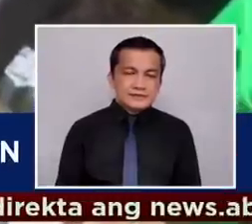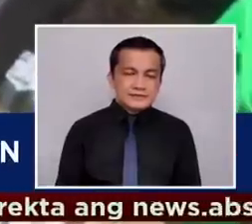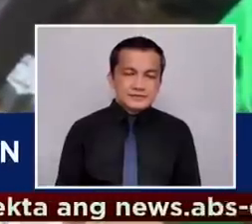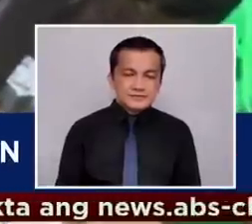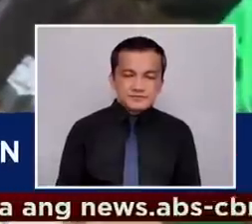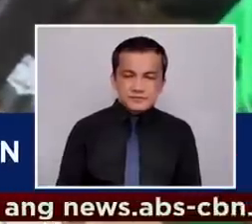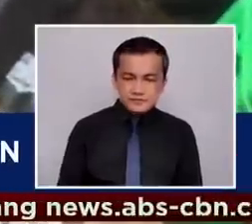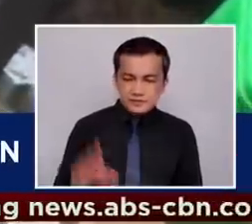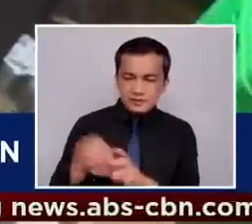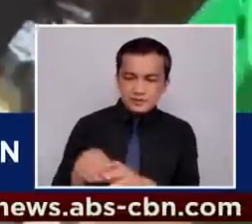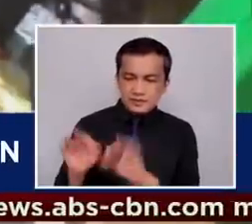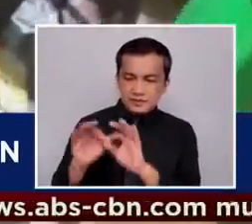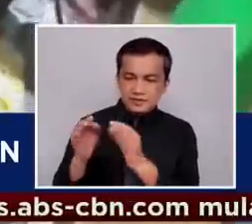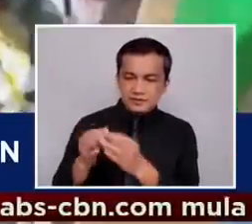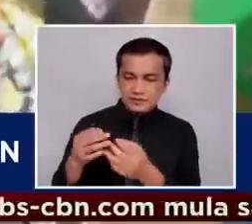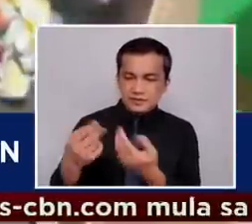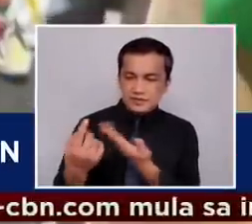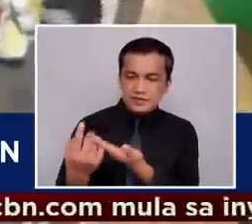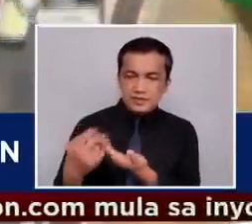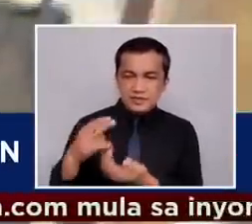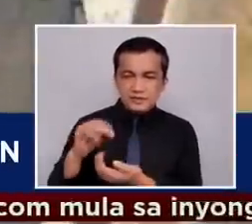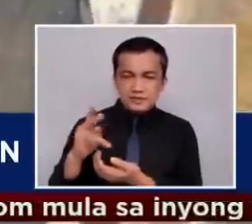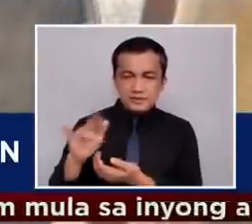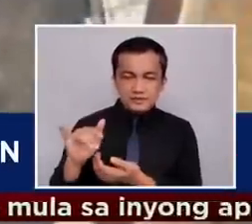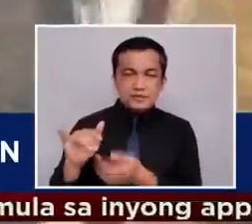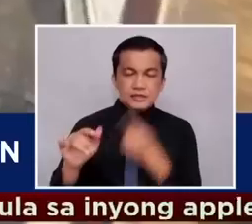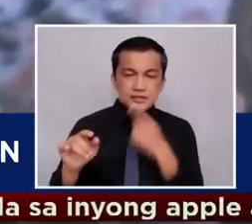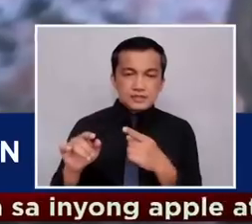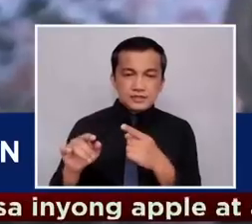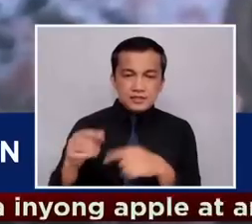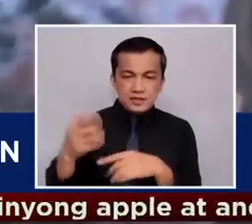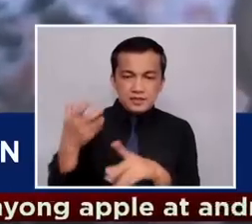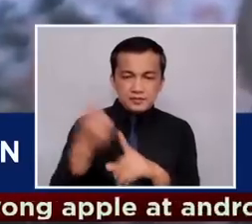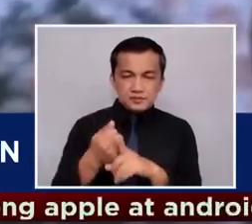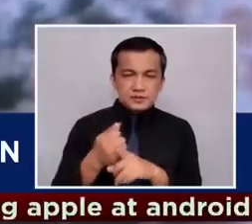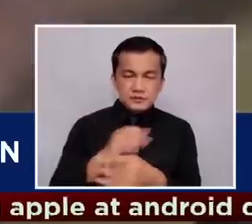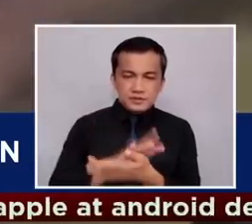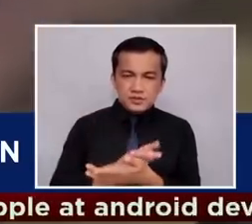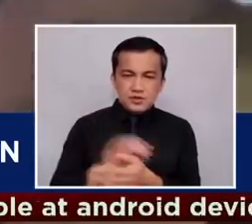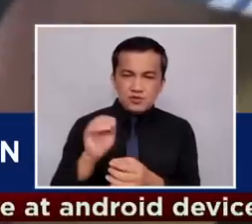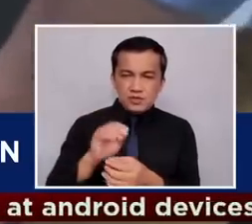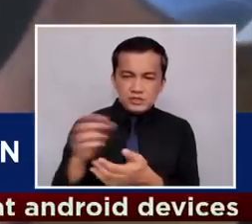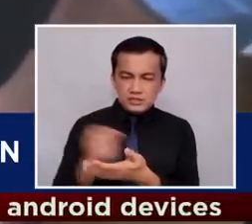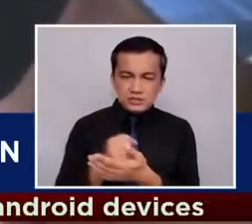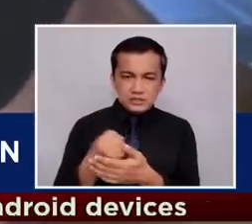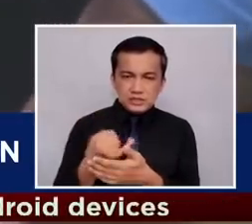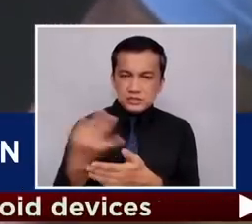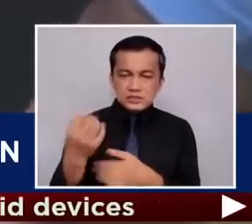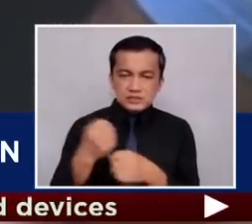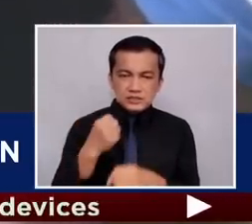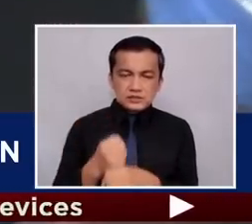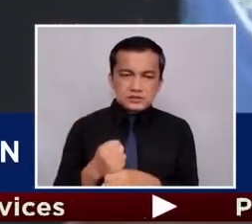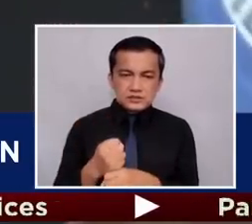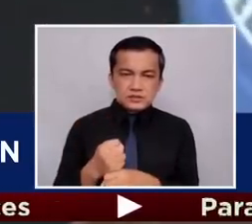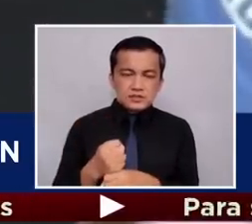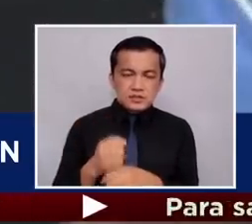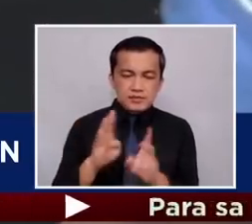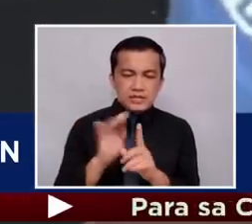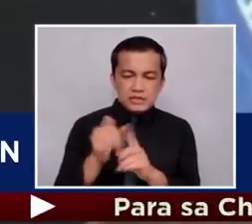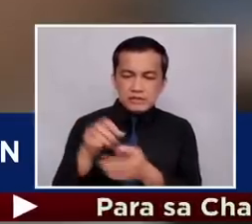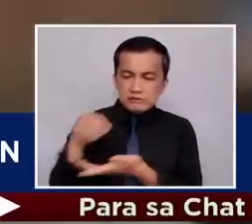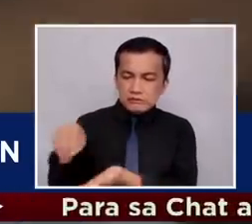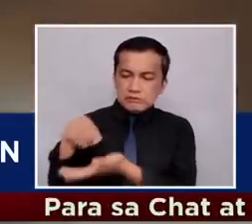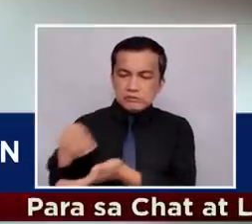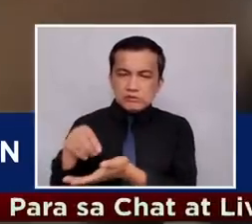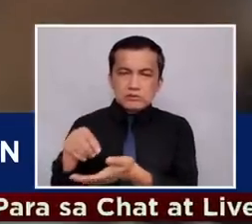Kabilang ang pamilya ni Hermalyn sa naapektuhan ng pandemya at nawalan ng kita sa loob ng ilang taon, madalas ayuda ng barangay ang kanilang